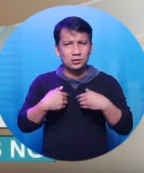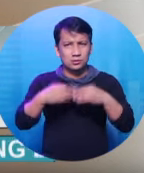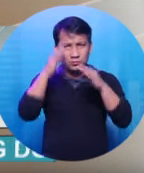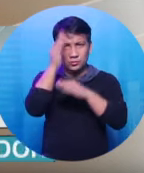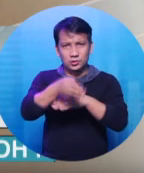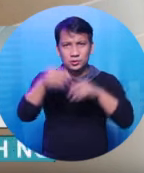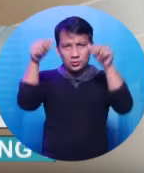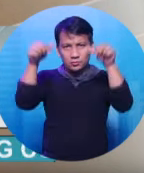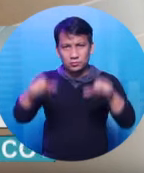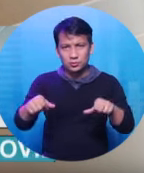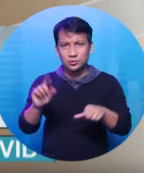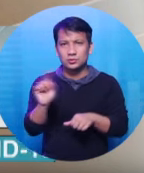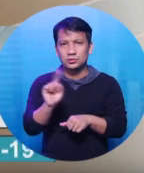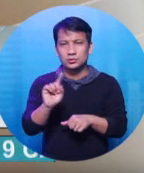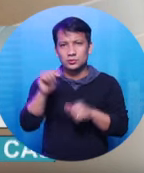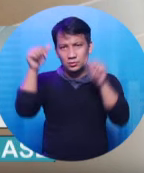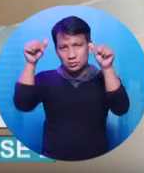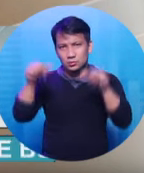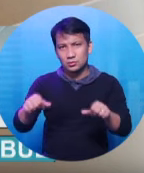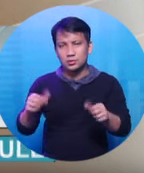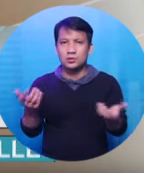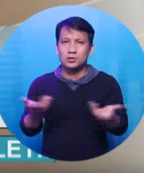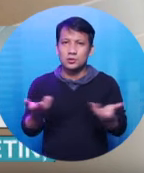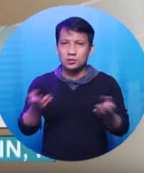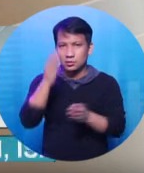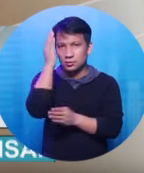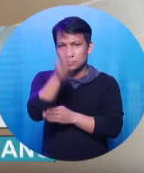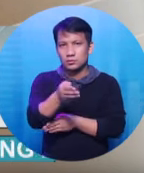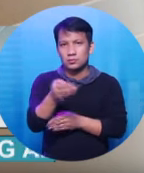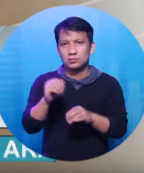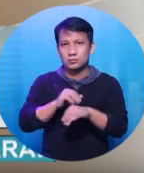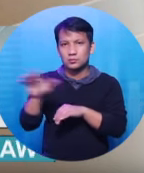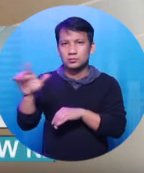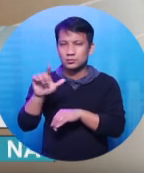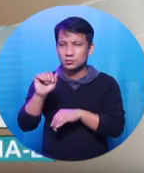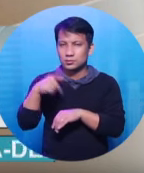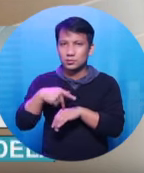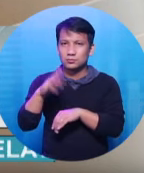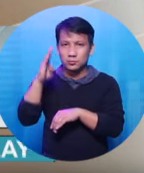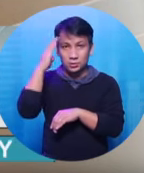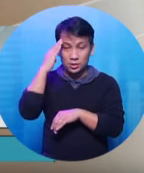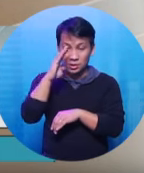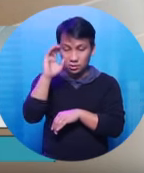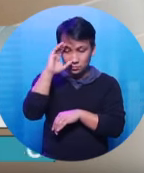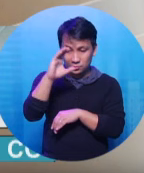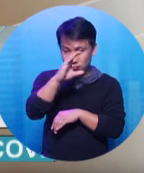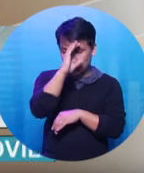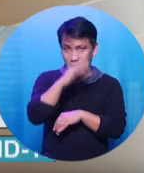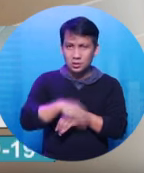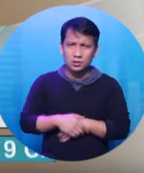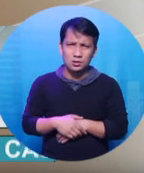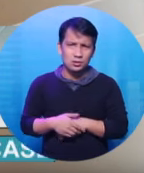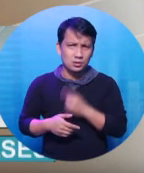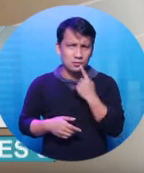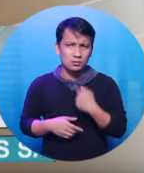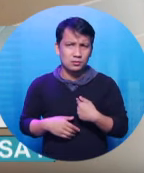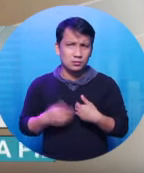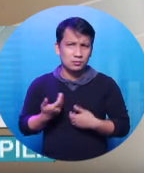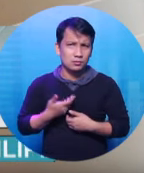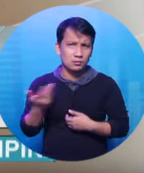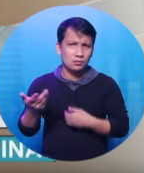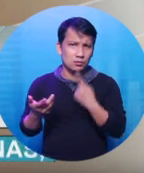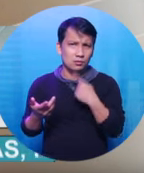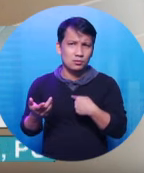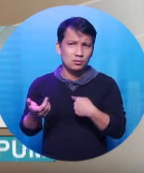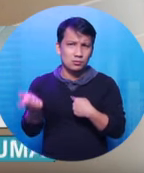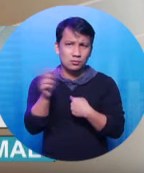pinaka-issue rito. Andan tayo sa post, Carlet, sinaya mo sa Gapan, sinaya mo sa Las Piñas, sinaya mo sa Bacoor. Sa akin, hindi sa akin casual na tawagin mo